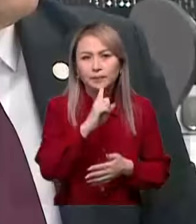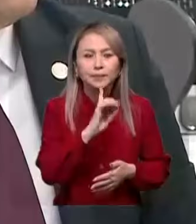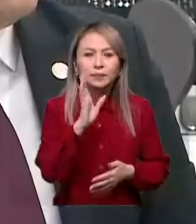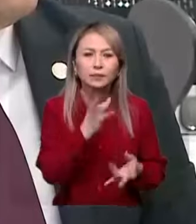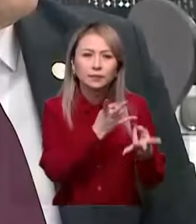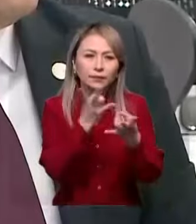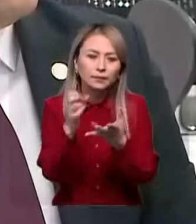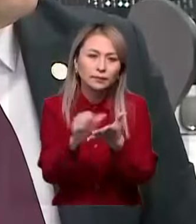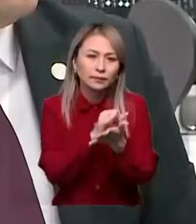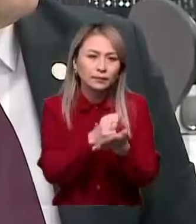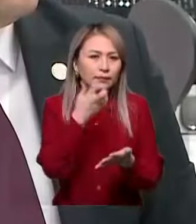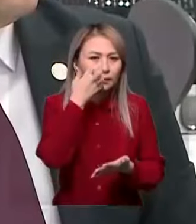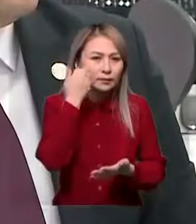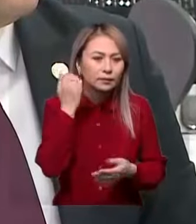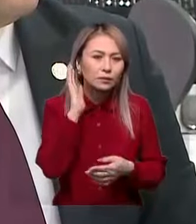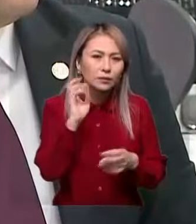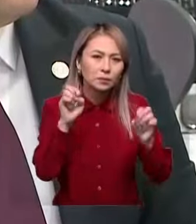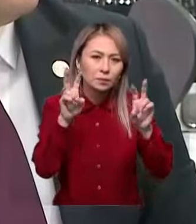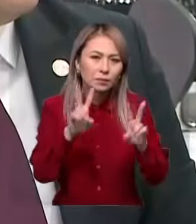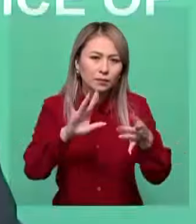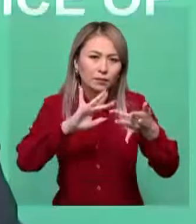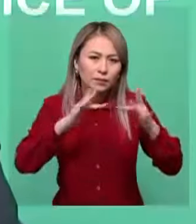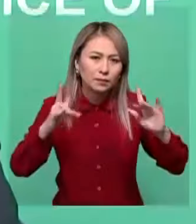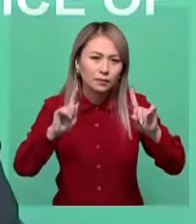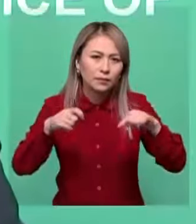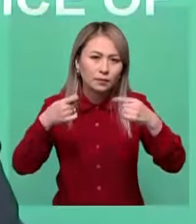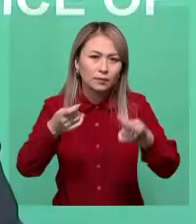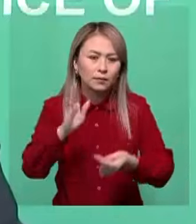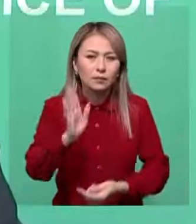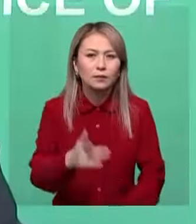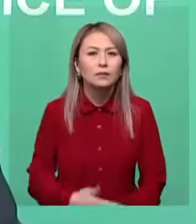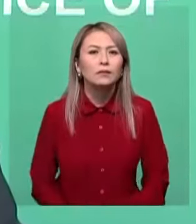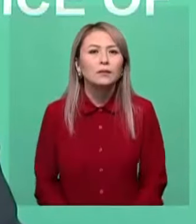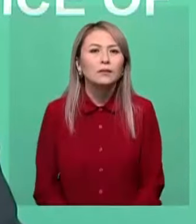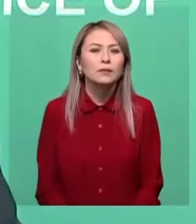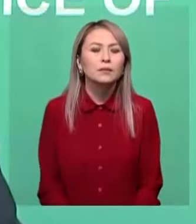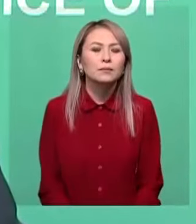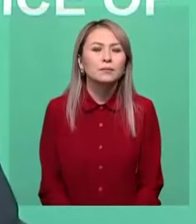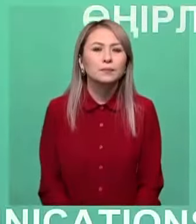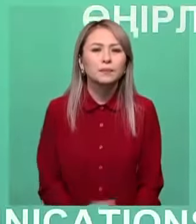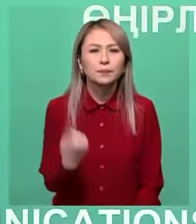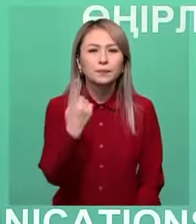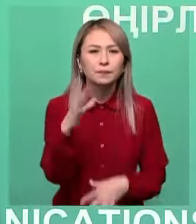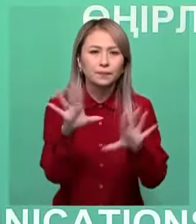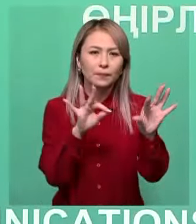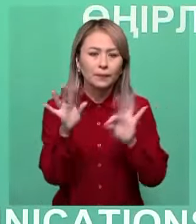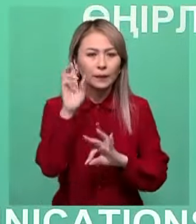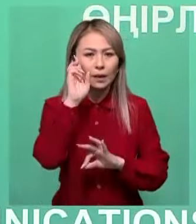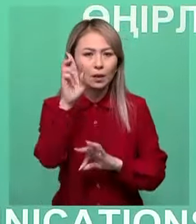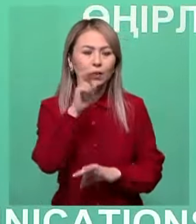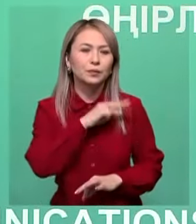тиісті құжаттарын сол аралықта арнайы сайтқа тапсырады. Өңірлік кадр резервіне іріктелу біріншіден бұл мемлекеттік